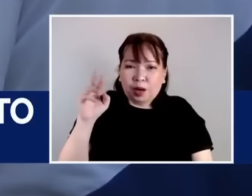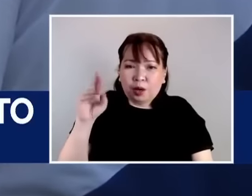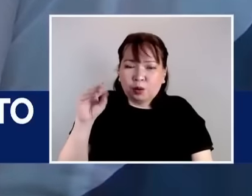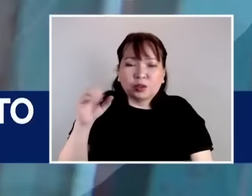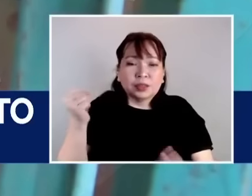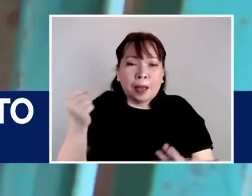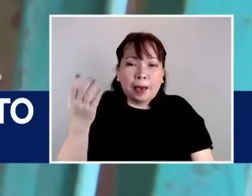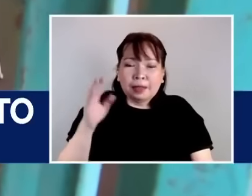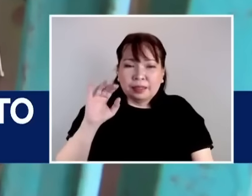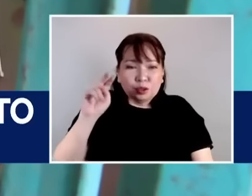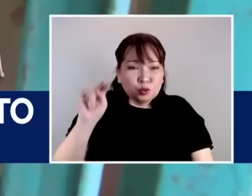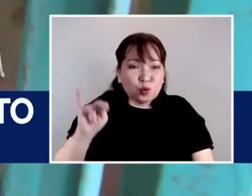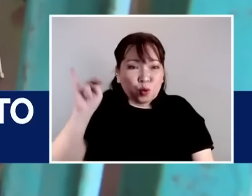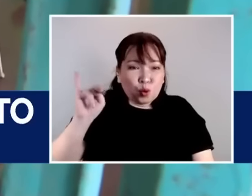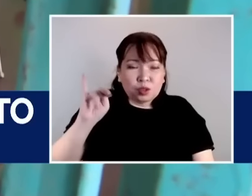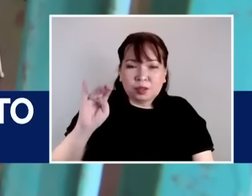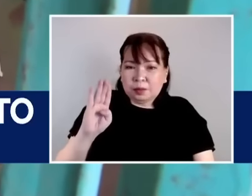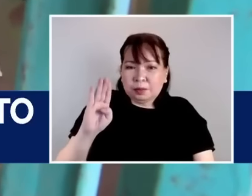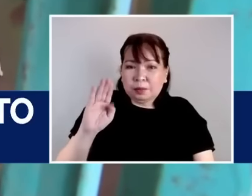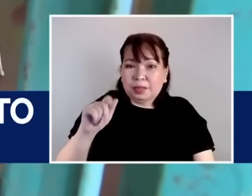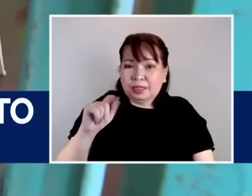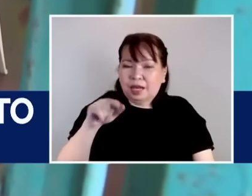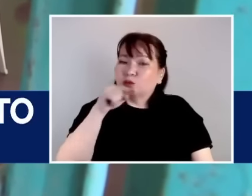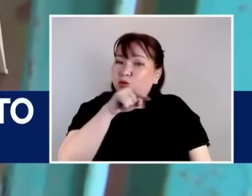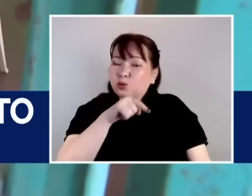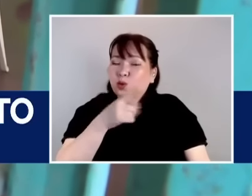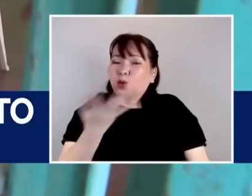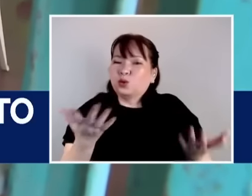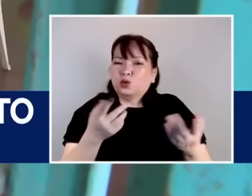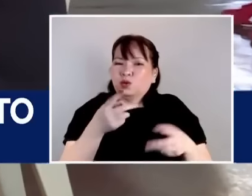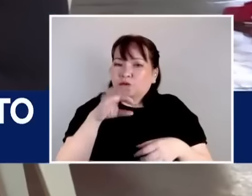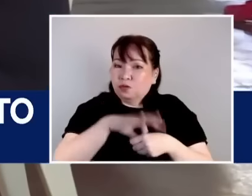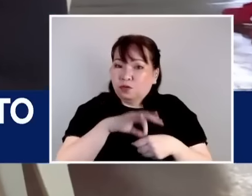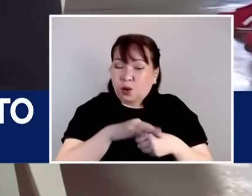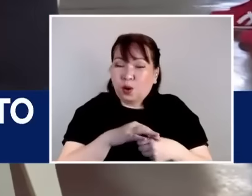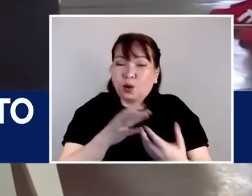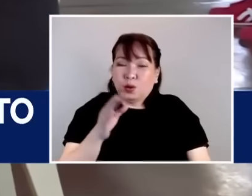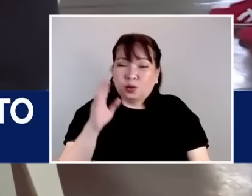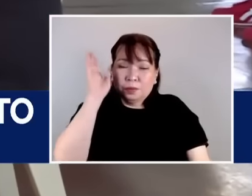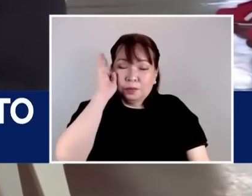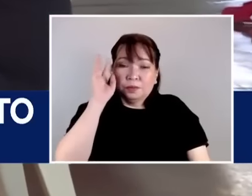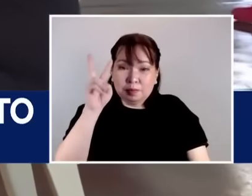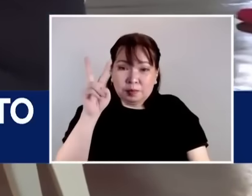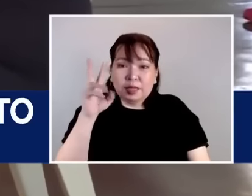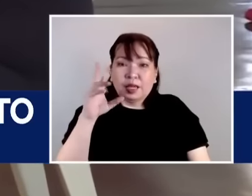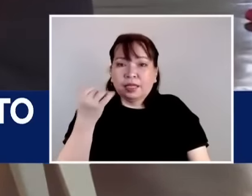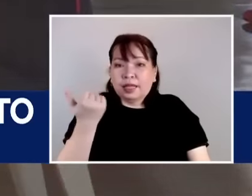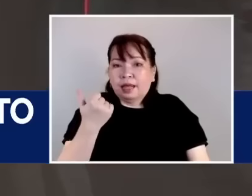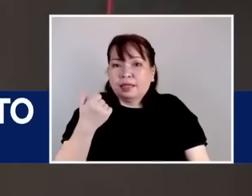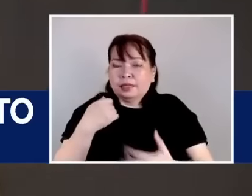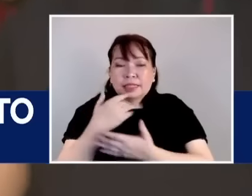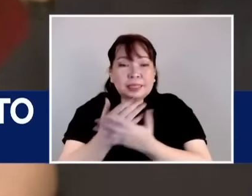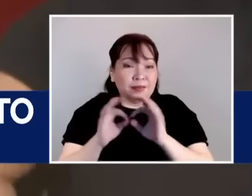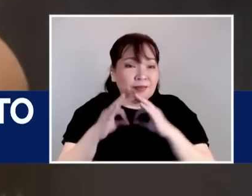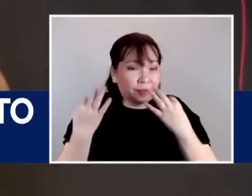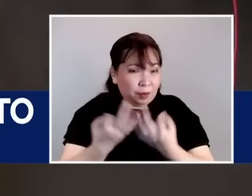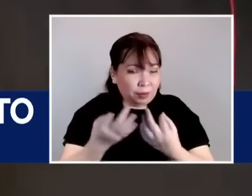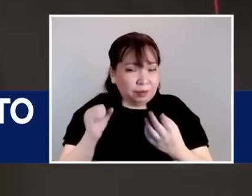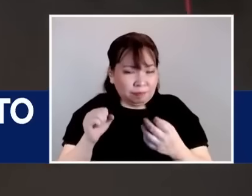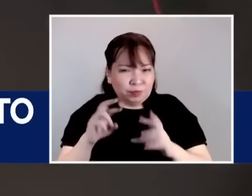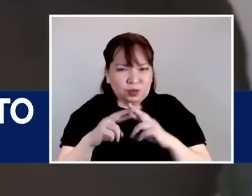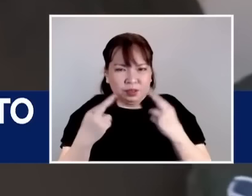Ilocos Norte. Dito boboto si presidential aspirant Bongbong Marcos at ilang miyembro ng kanyang pamilya. Pasado alas